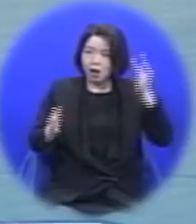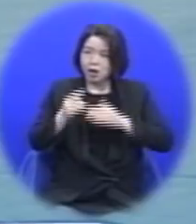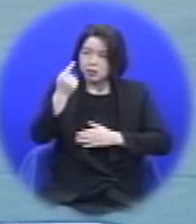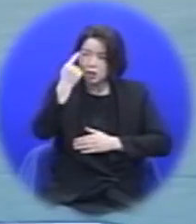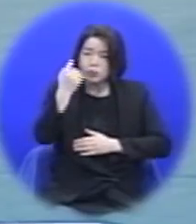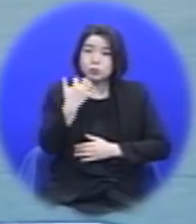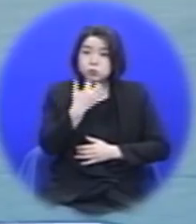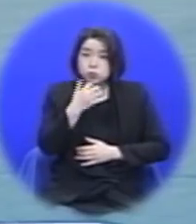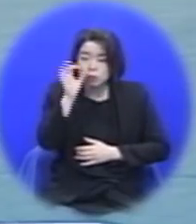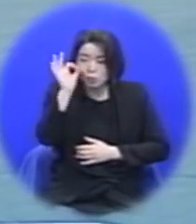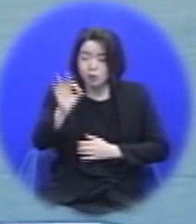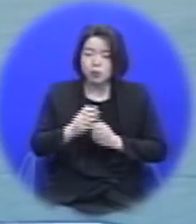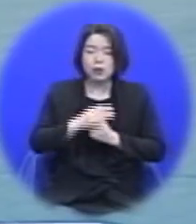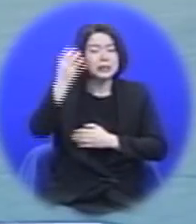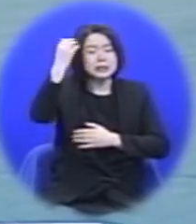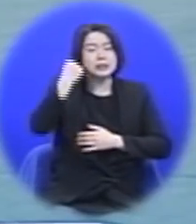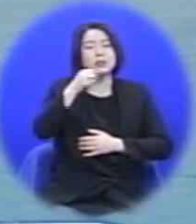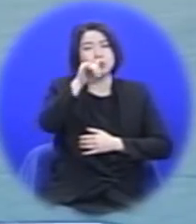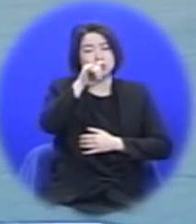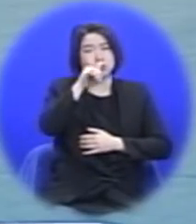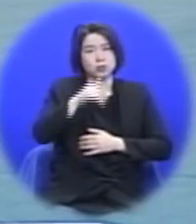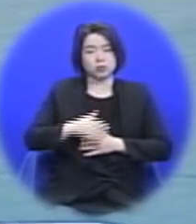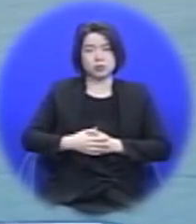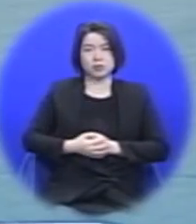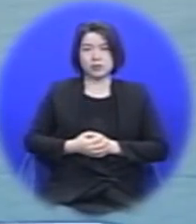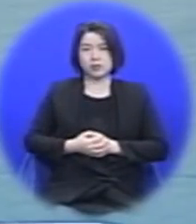지금도 기억할 것 같아요.